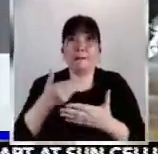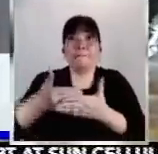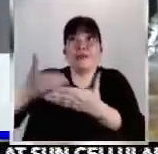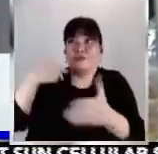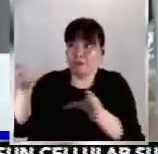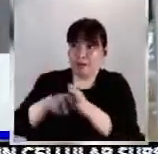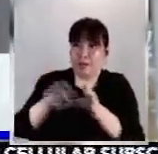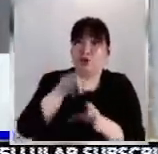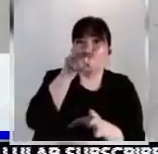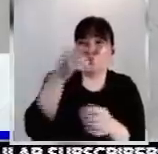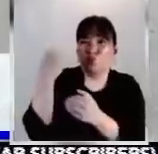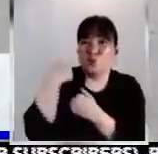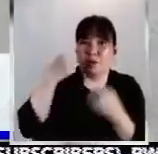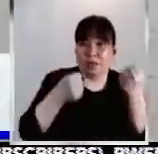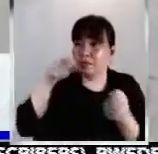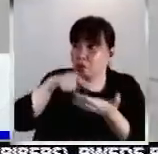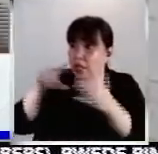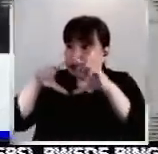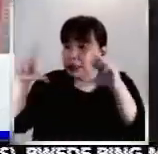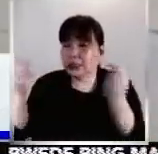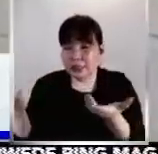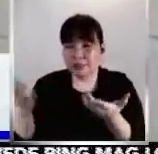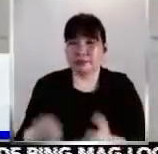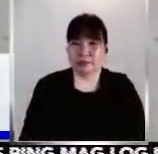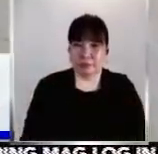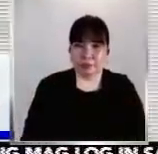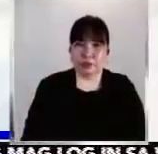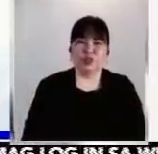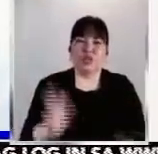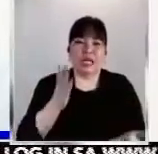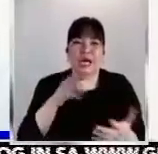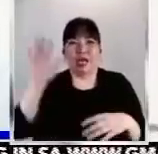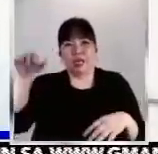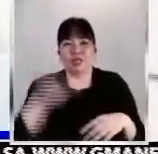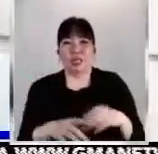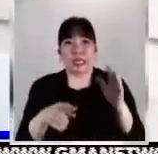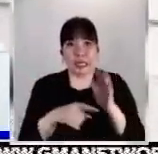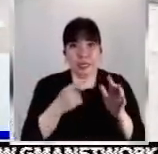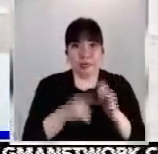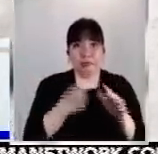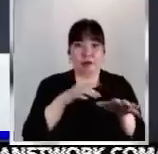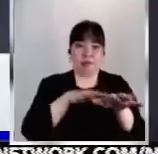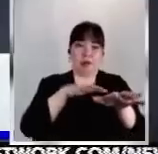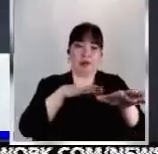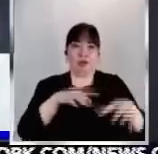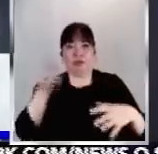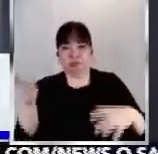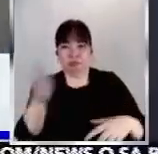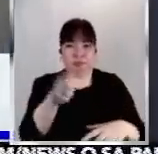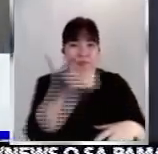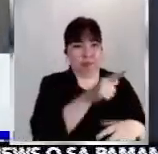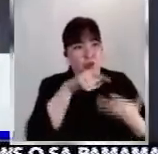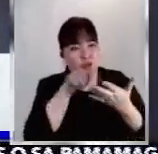natin sila ng vaccination card. May mga pagkakataong iniisa-isa ang mga sasakyan, dahilan para bubagal ang trapiko. Kaya okay